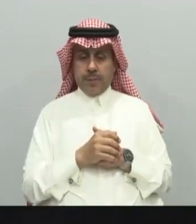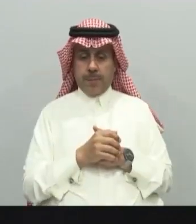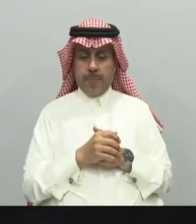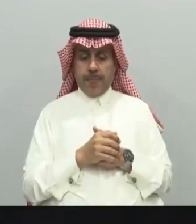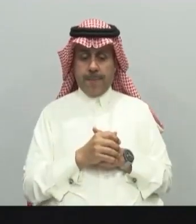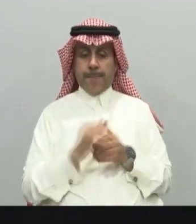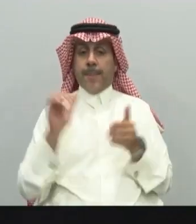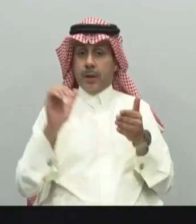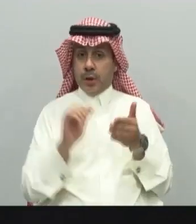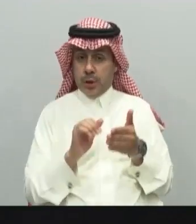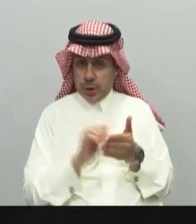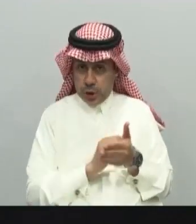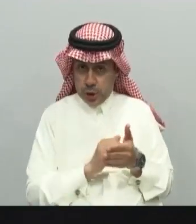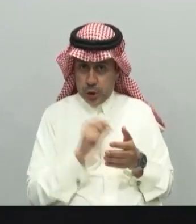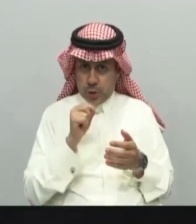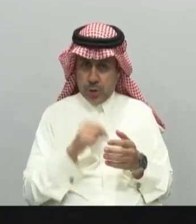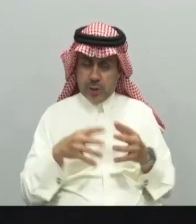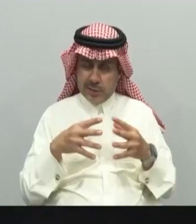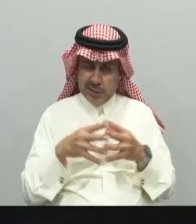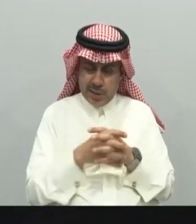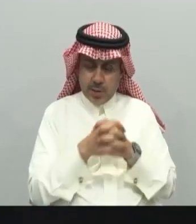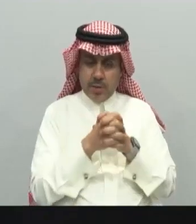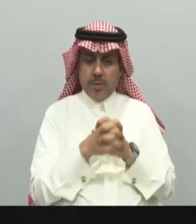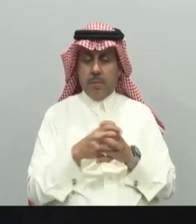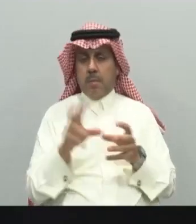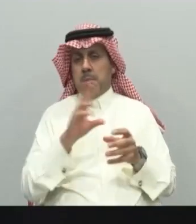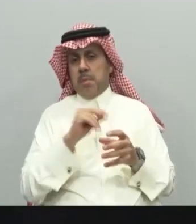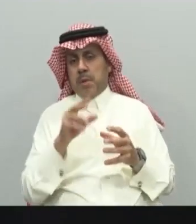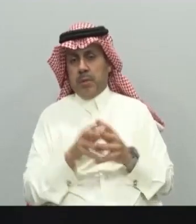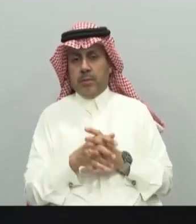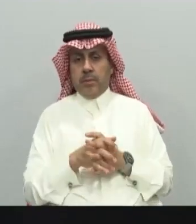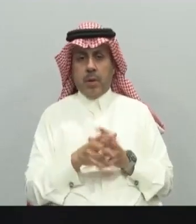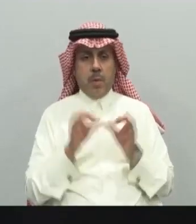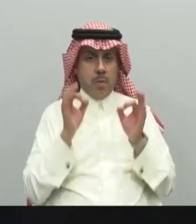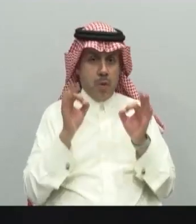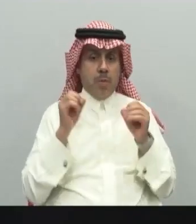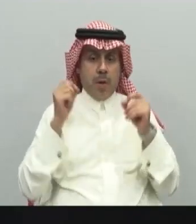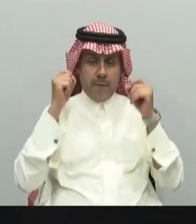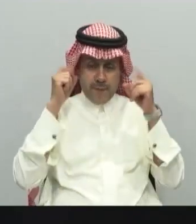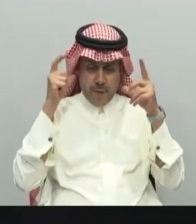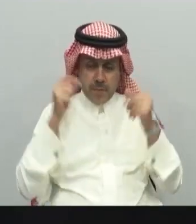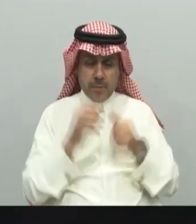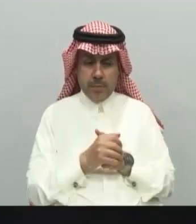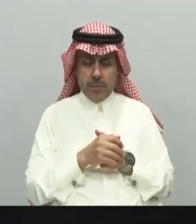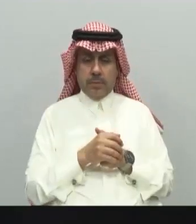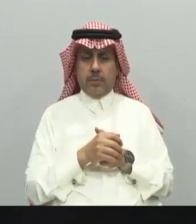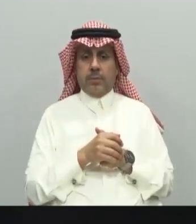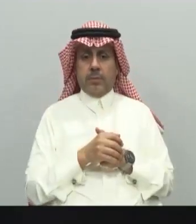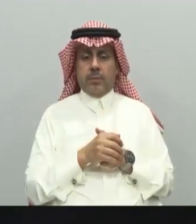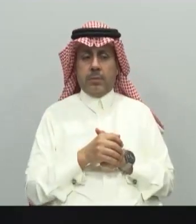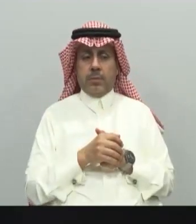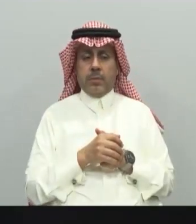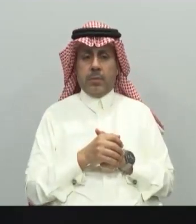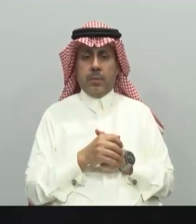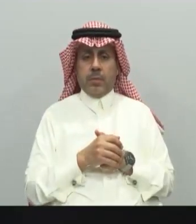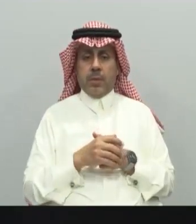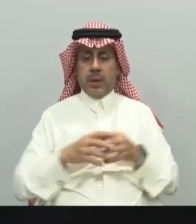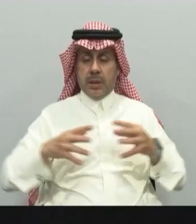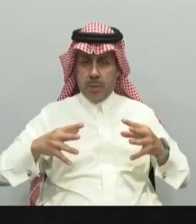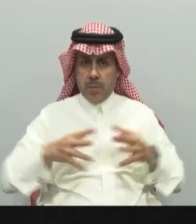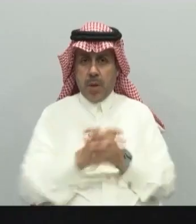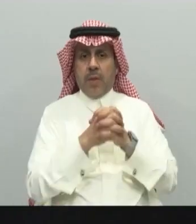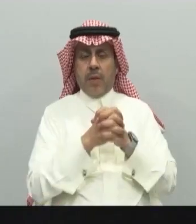يعني اشتراك في هذه الانواع لابد من الدقه في الفهم حتى لا تختلف هذه الانواع بعضها